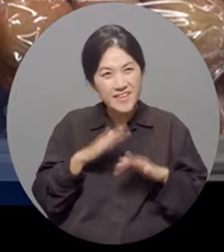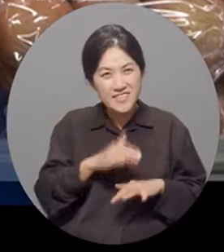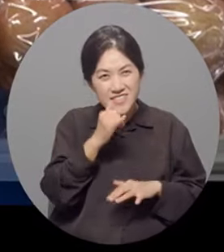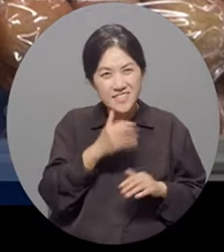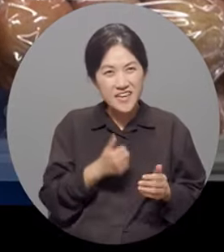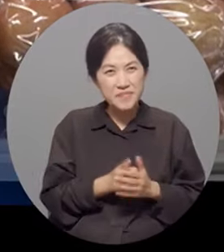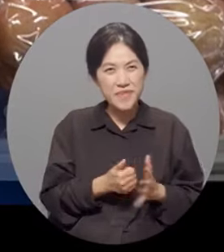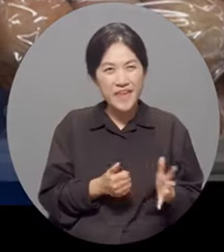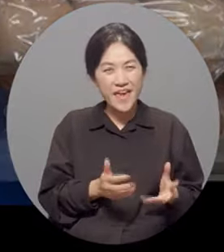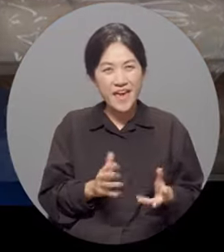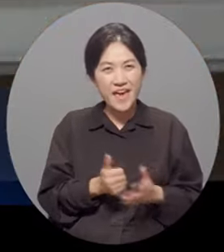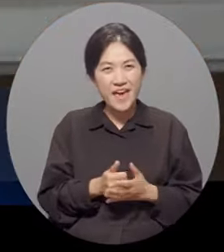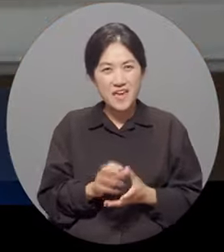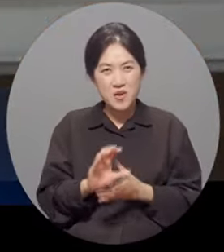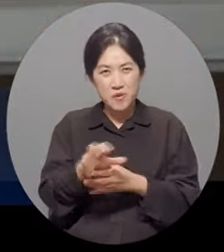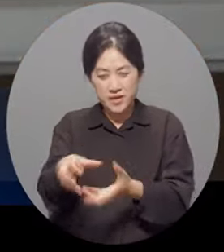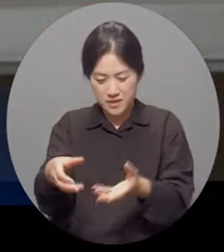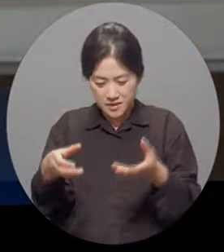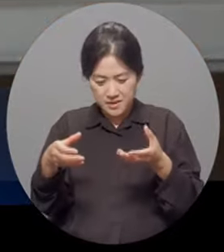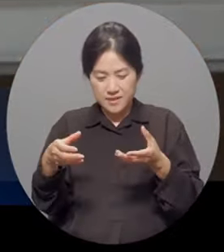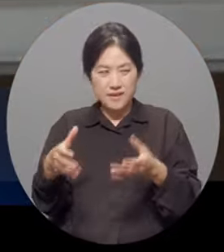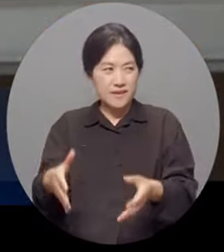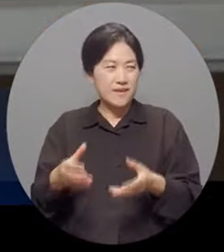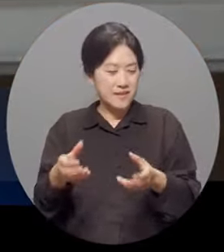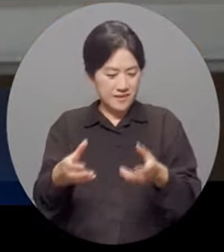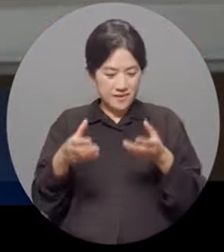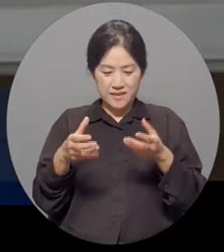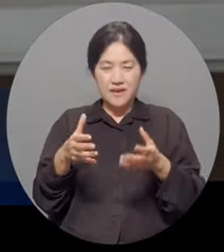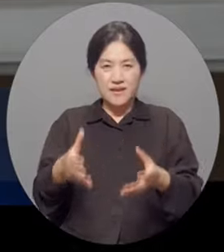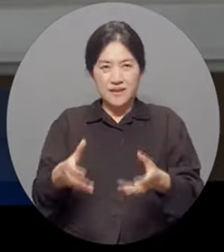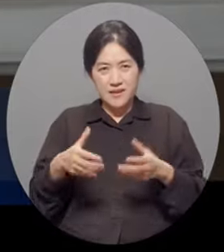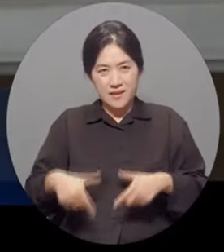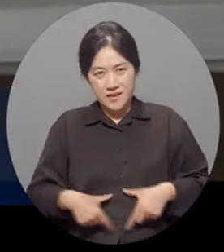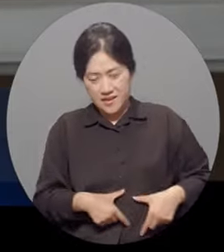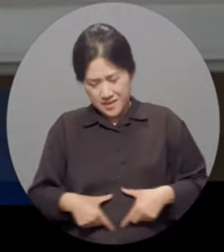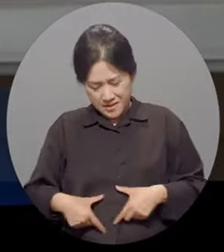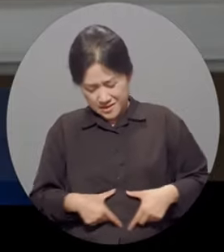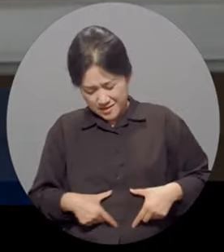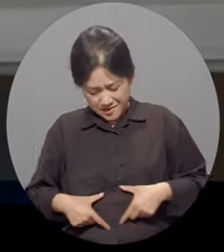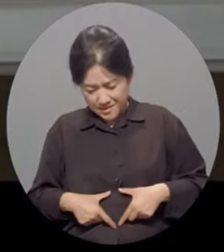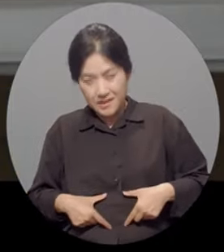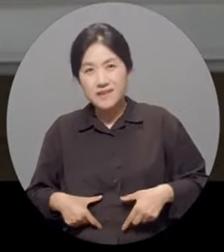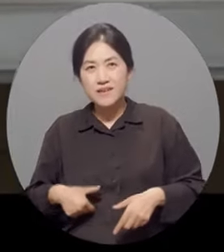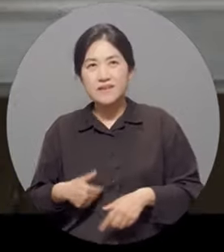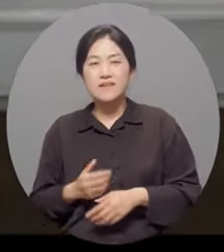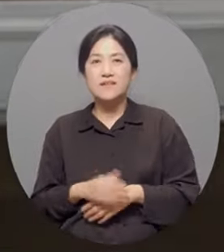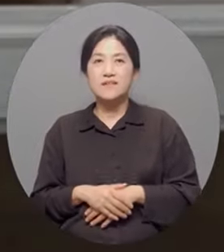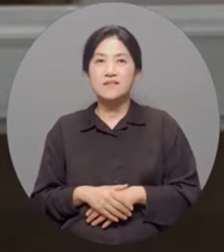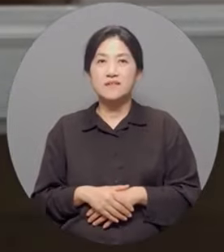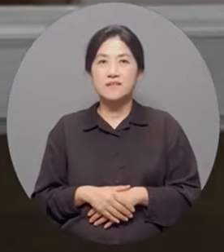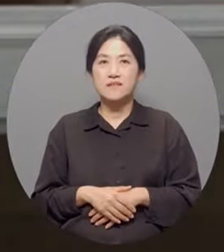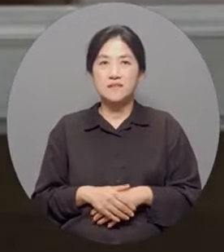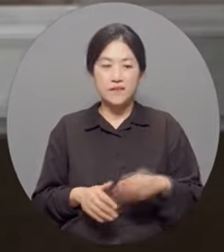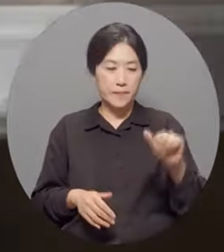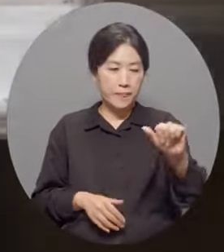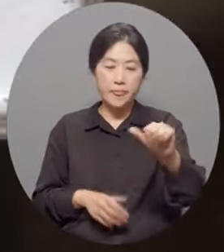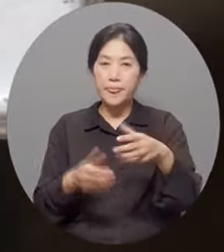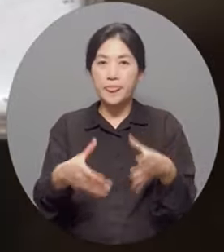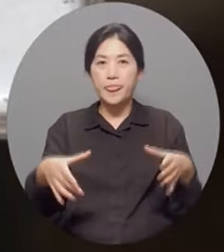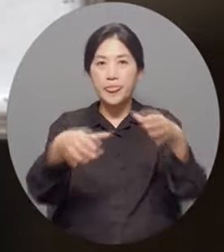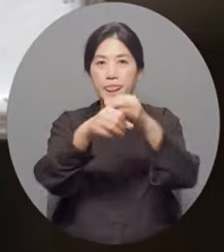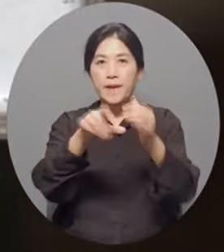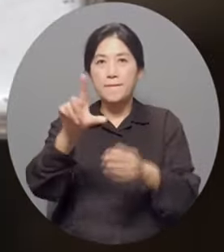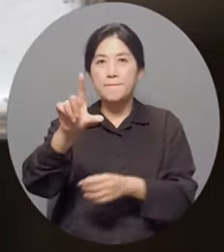되는데 정말 들었다 놨다 몇 번을 해서 망설이다가. 다섯 개들이 사과 한 봉지